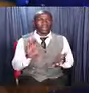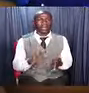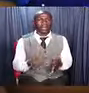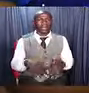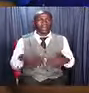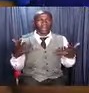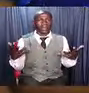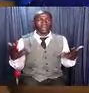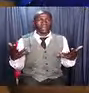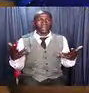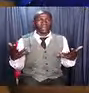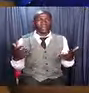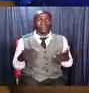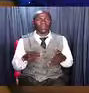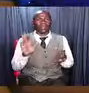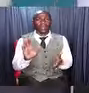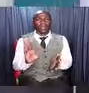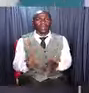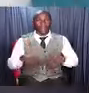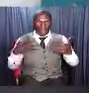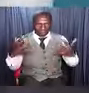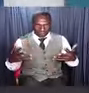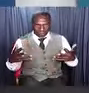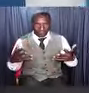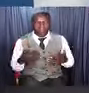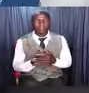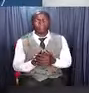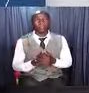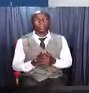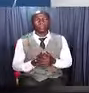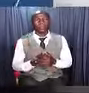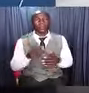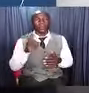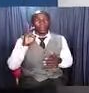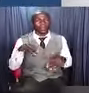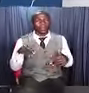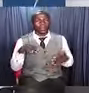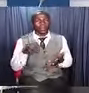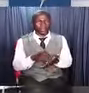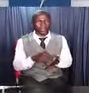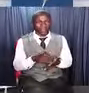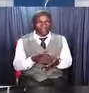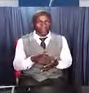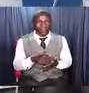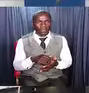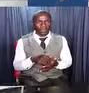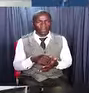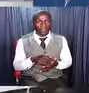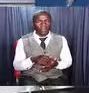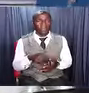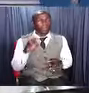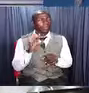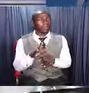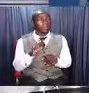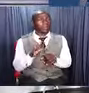Hallelujah. Hallelujah. Hallelujah. Hallelujah. Atafanya he will do it. Ndio wengi